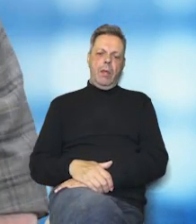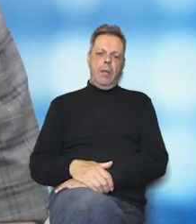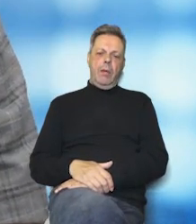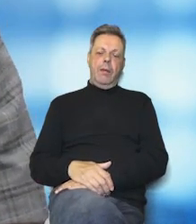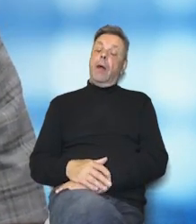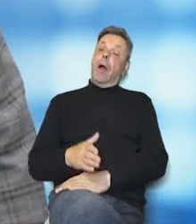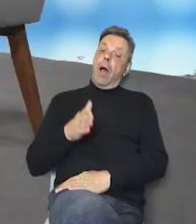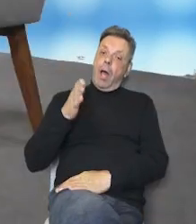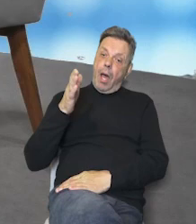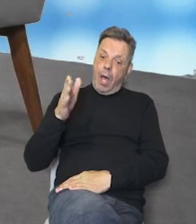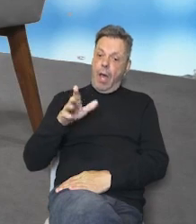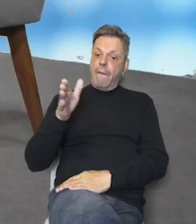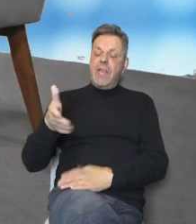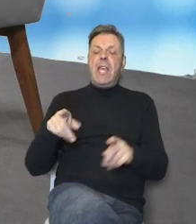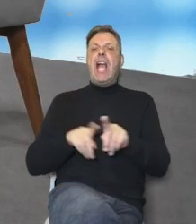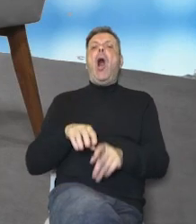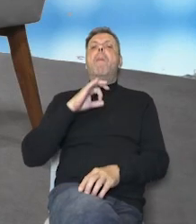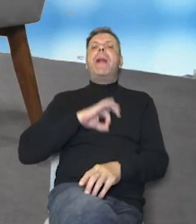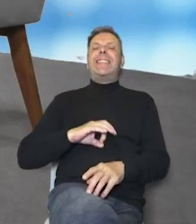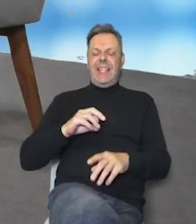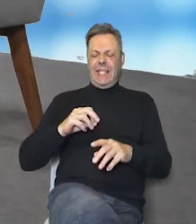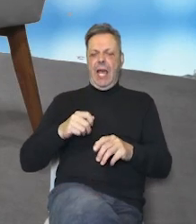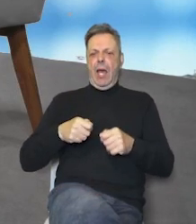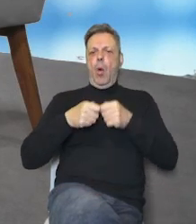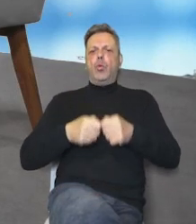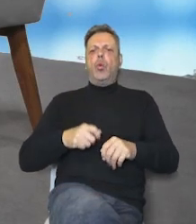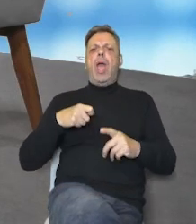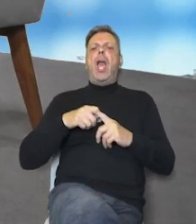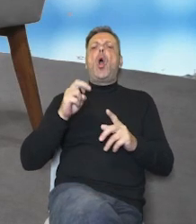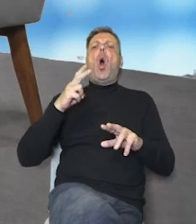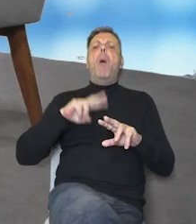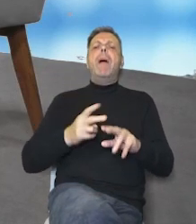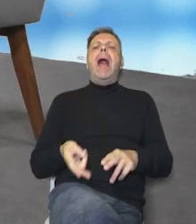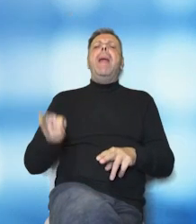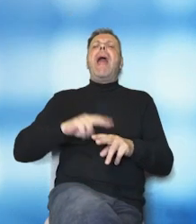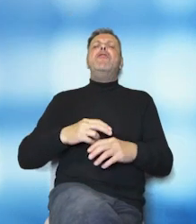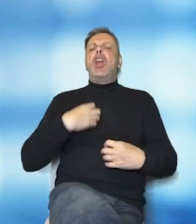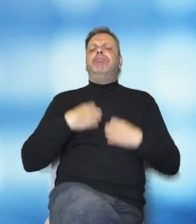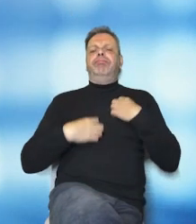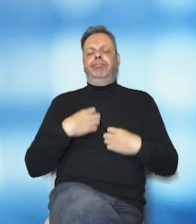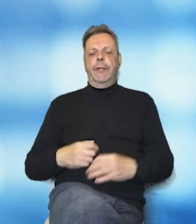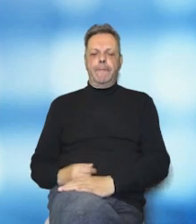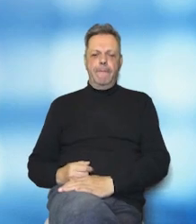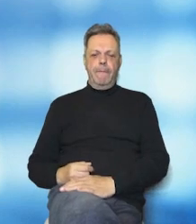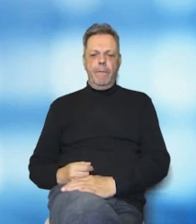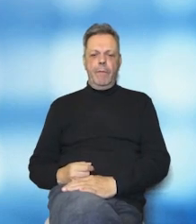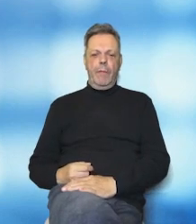Što vas kao predsjednicu KOHOM-a najviše živcira? Aha. Mene